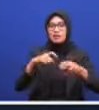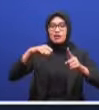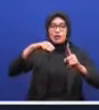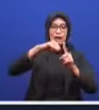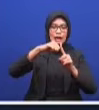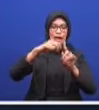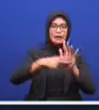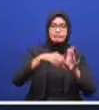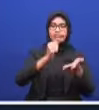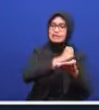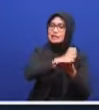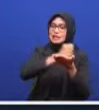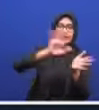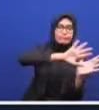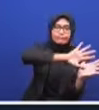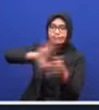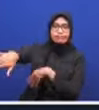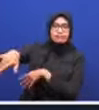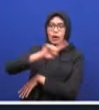diik